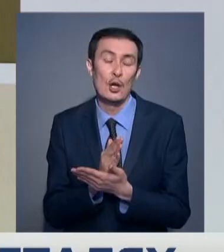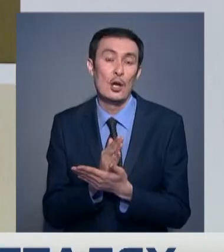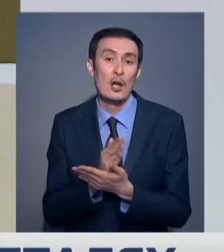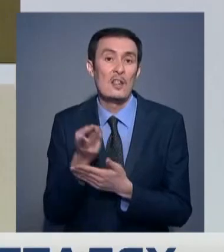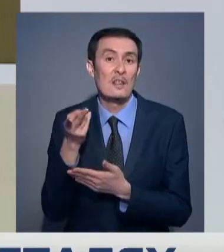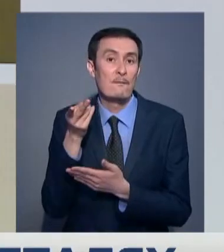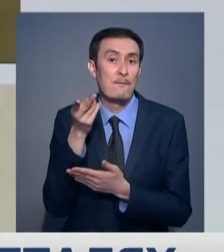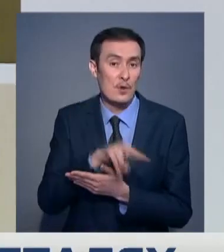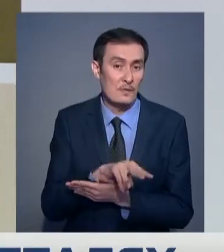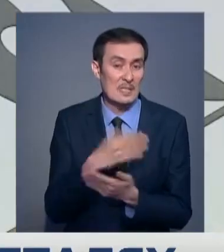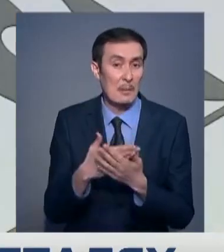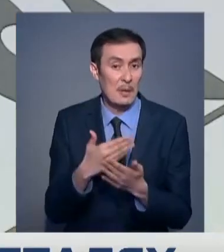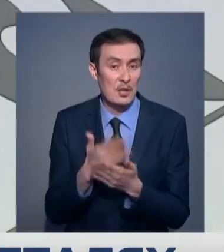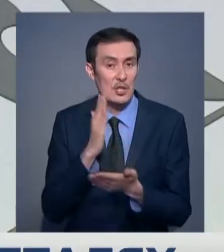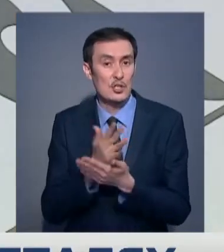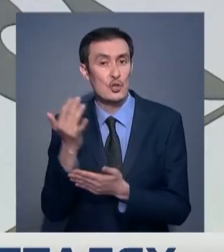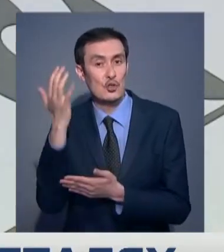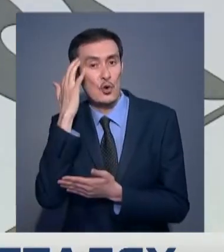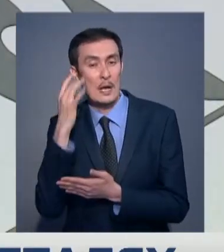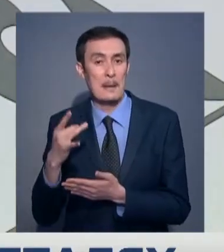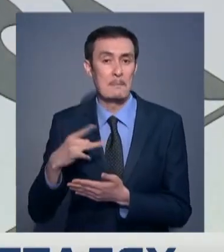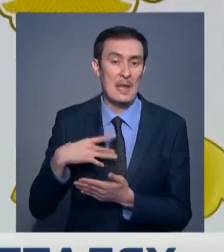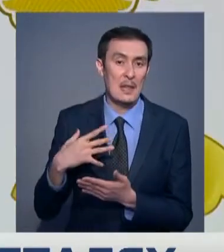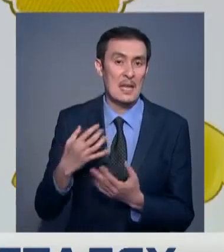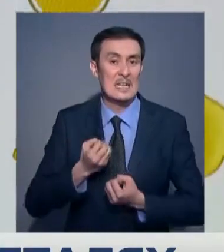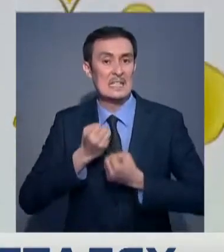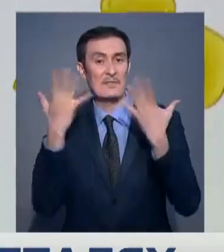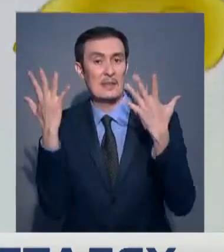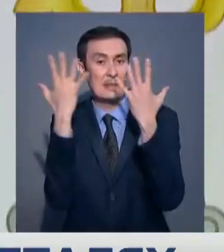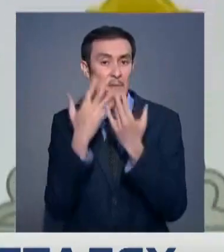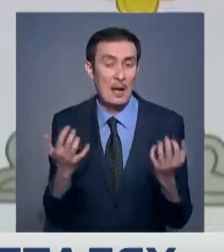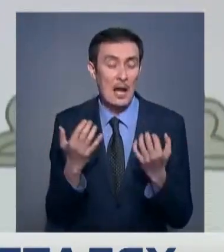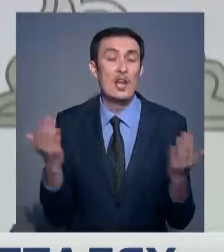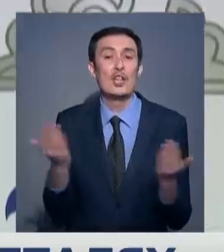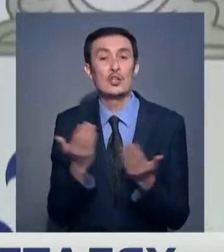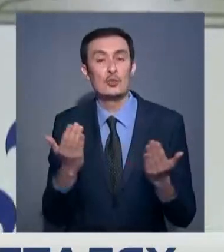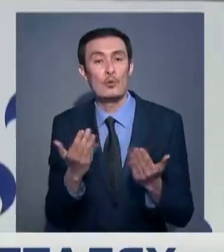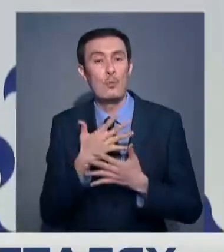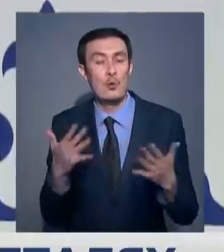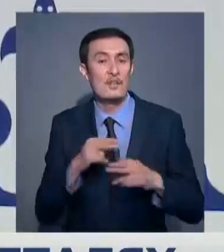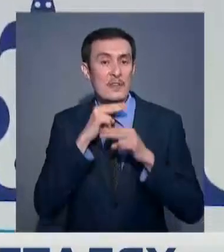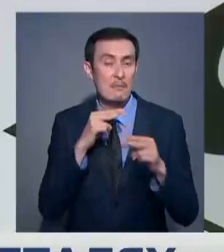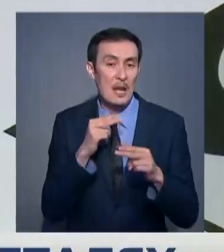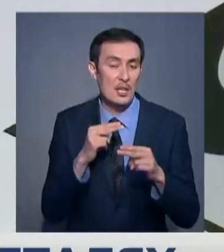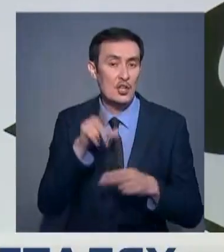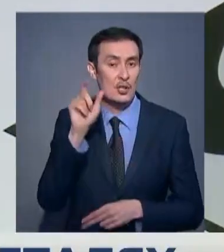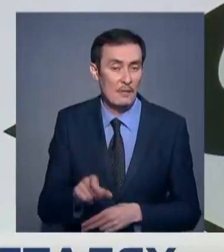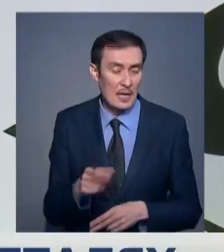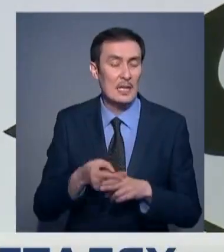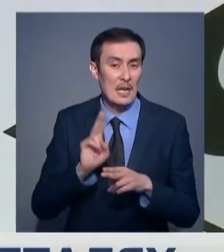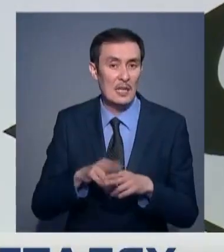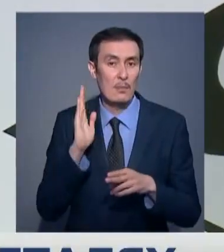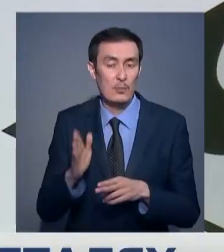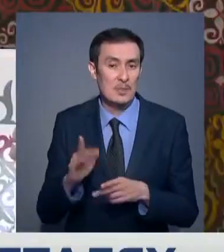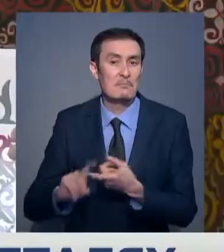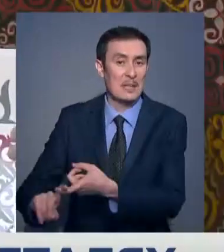есть двойственность. К примеру, есть черное и белое, свет и тьма. В зависимости от того, на что акцентирует свое внимание человек, то он и